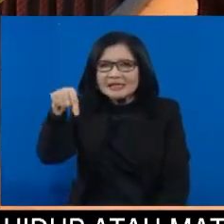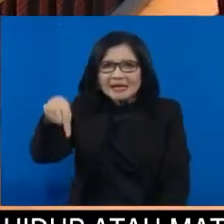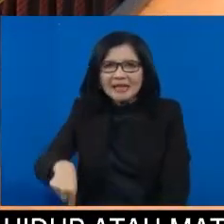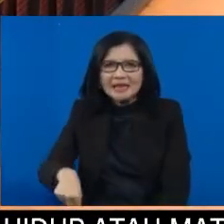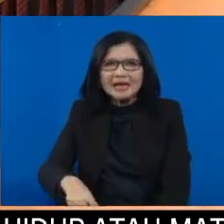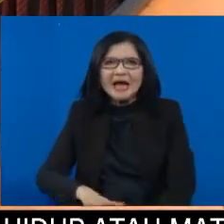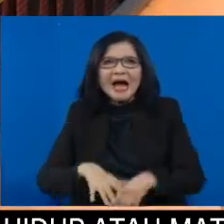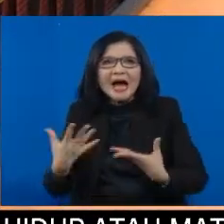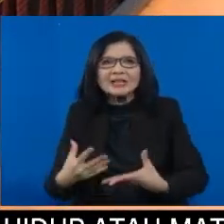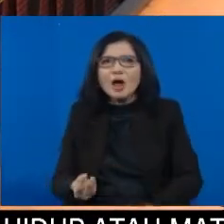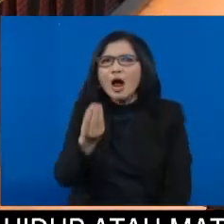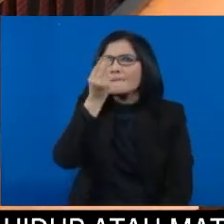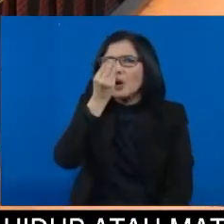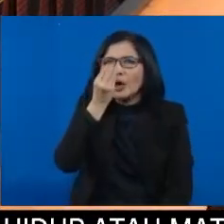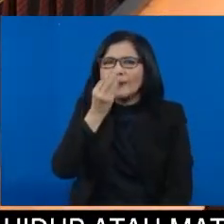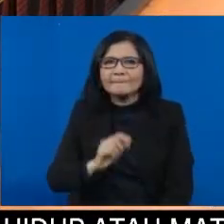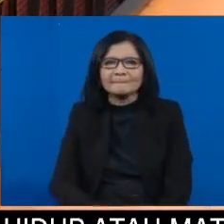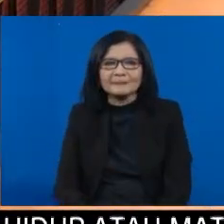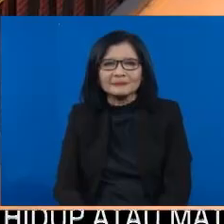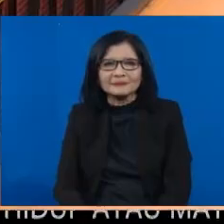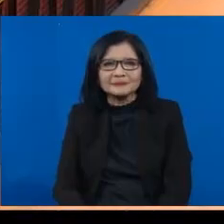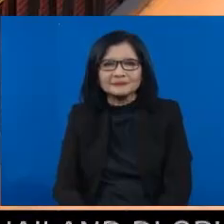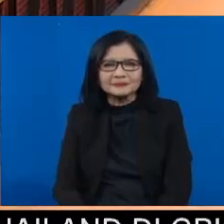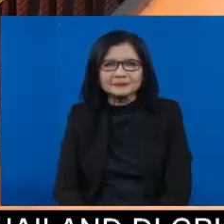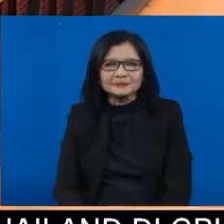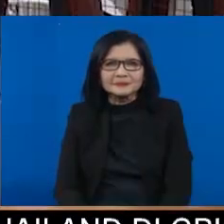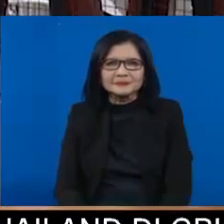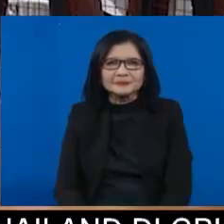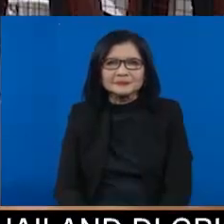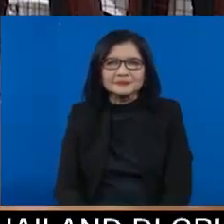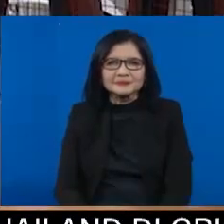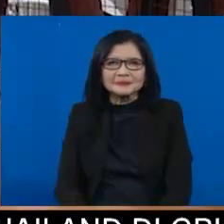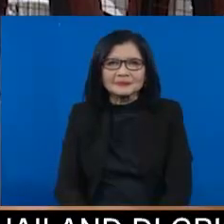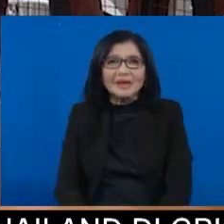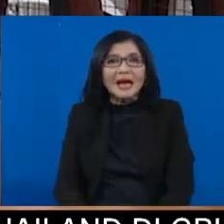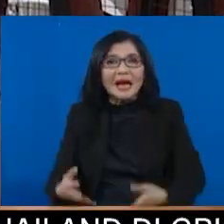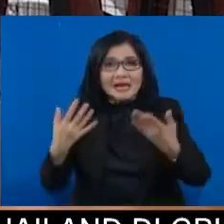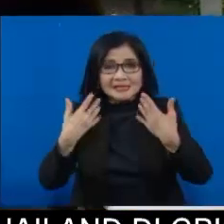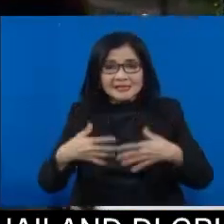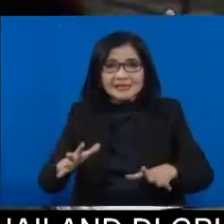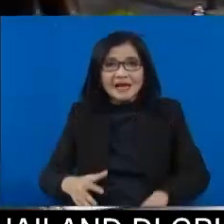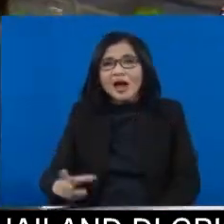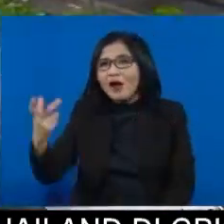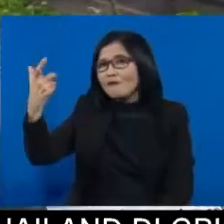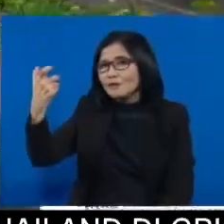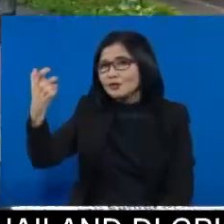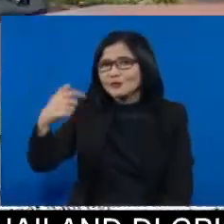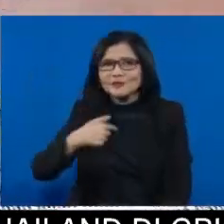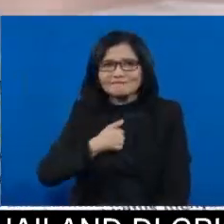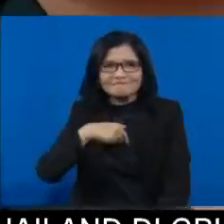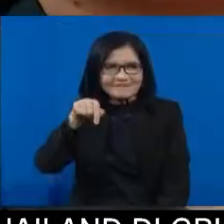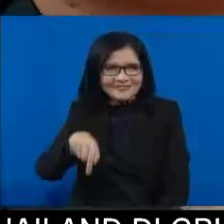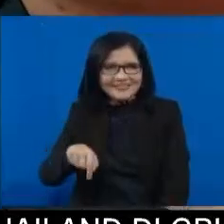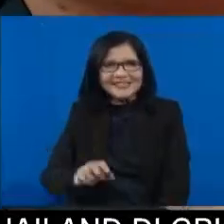ke arah Blok M, dan ke arah sebaliknya atau ke arah Monas. Setelah menyempatkan diri berfoto, saatnya saya mencari